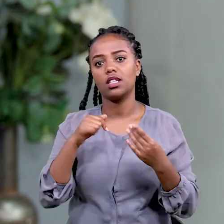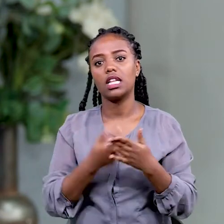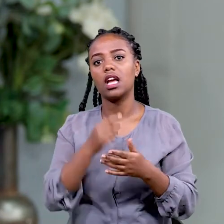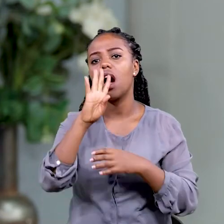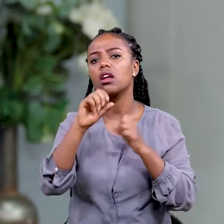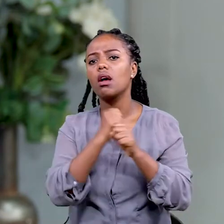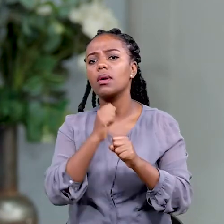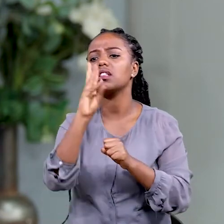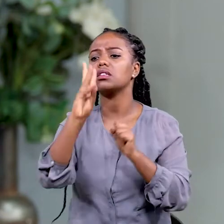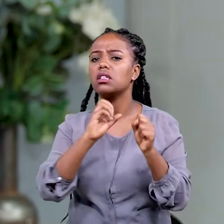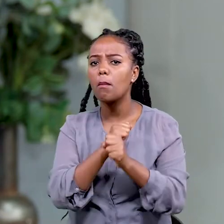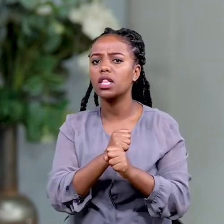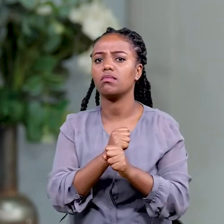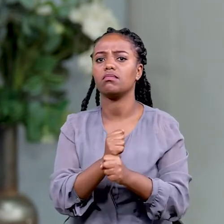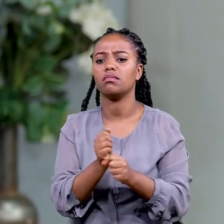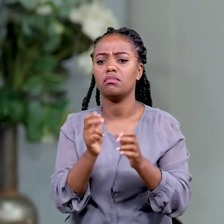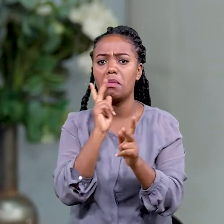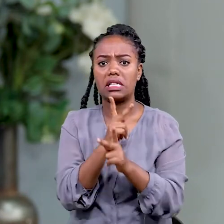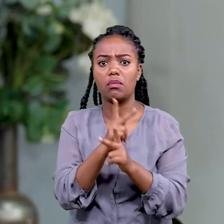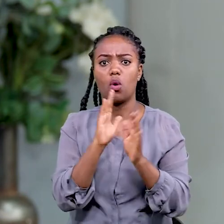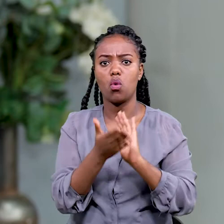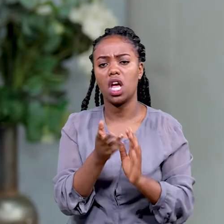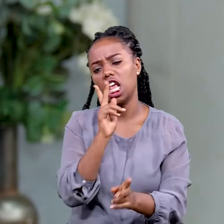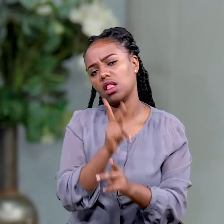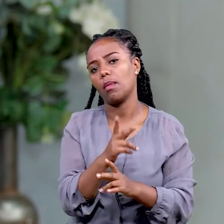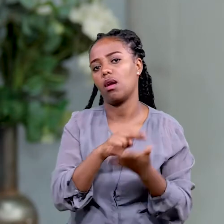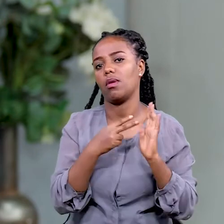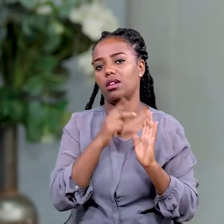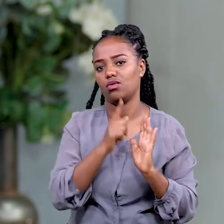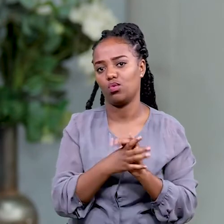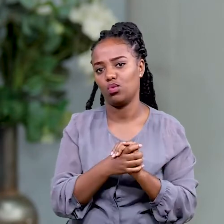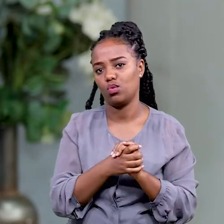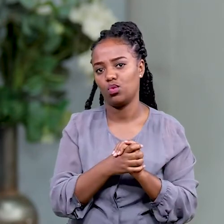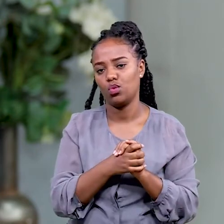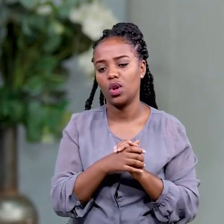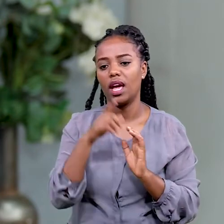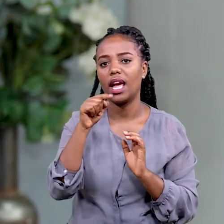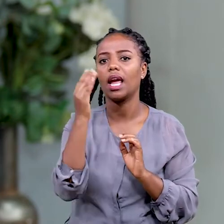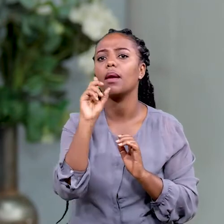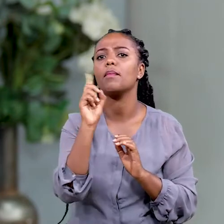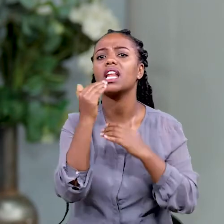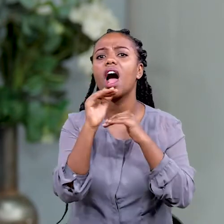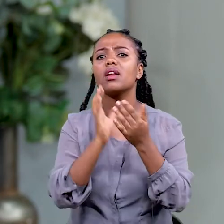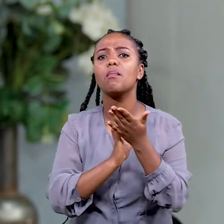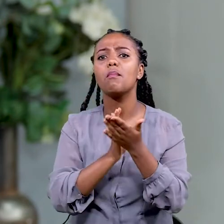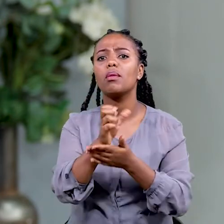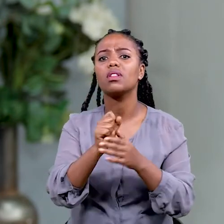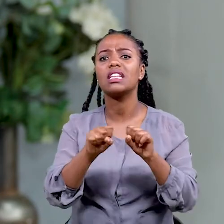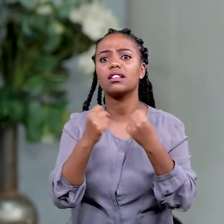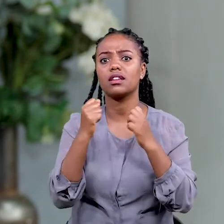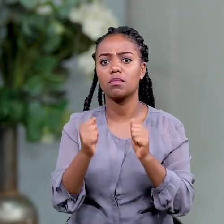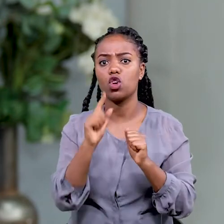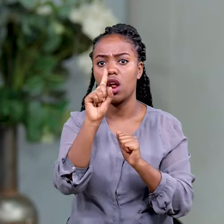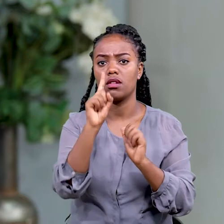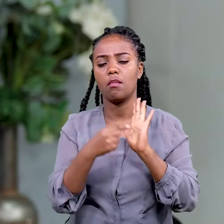ስለዚህ 4 ዓመትም 5 ዓመትም 6 ዓመትም የሚያስጠብቅ ከሆነ ይጠብቃል ማለት ነው። ይሄ ምን ያህል መብት ልጥስ እንደምችል አንዱ